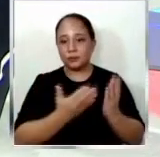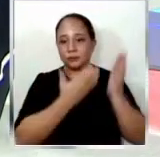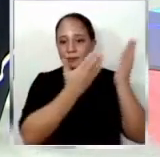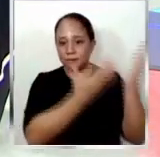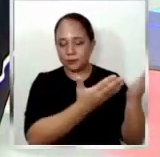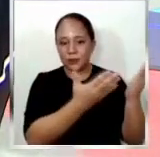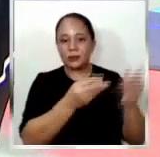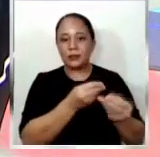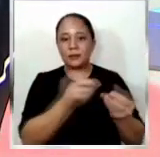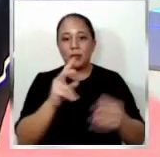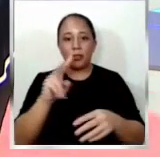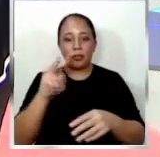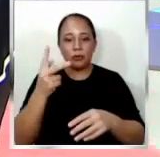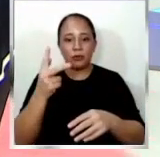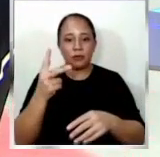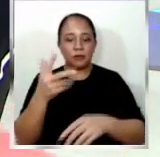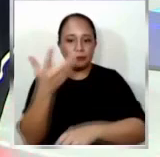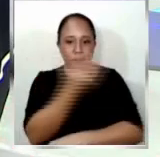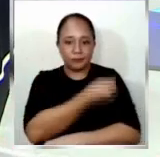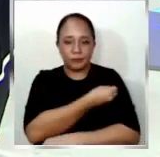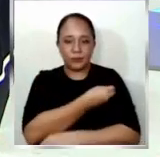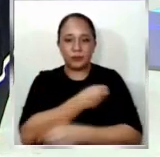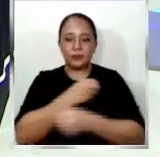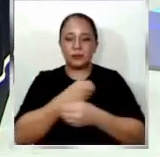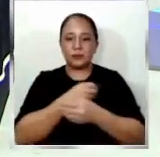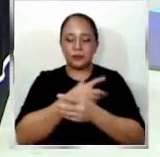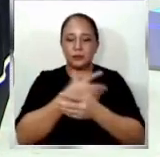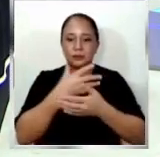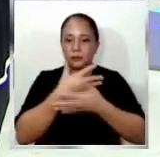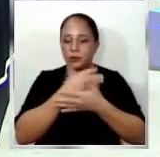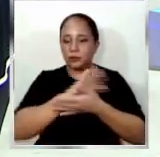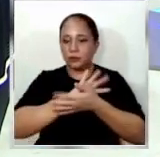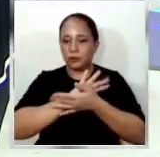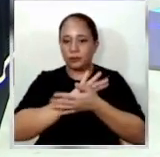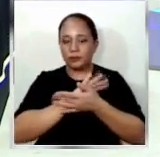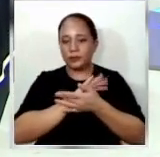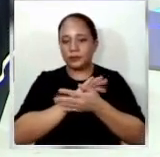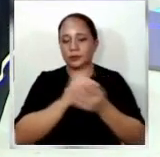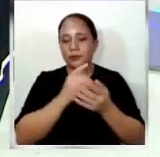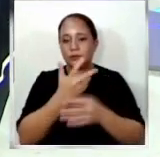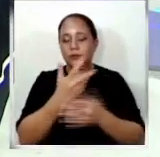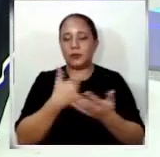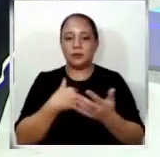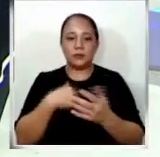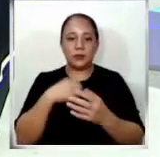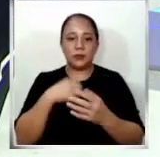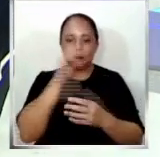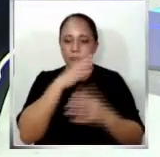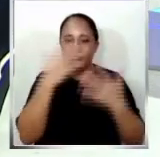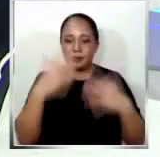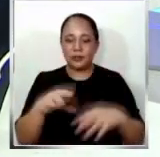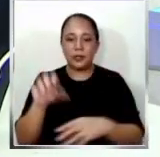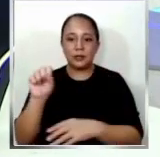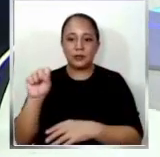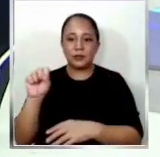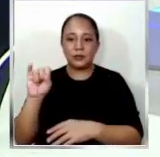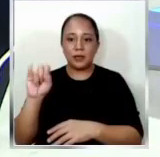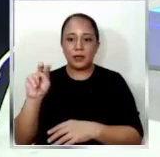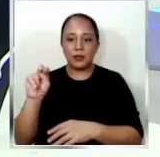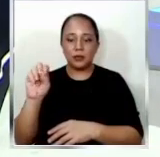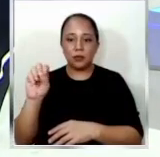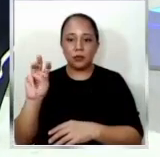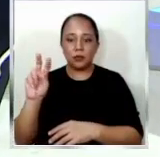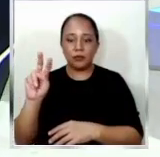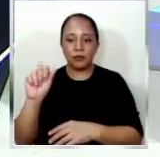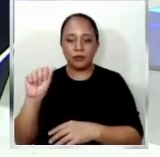ikatlong dose ng COVID-19 vaccine ang mga senior citizen at tinurukan ng Sinovac at Sinopharm. Ang tugon ng Food and